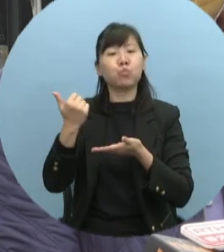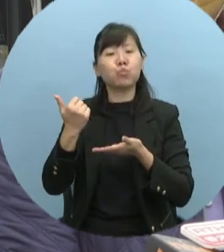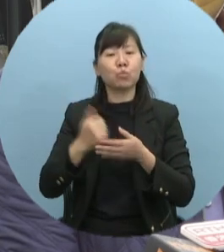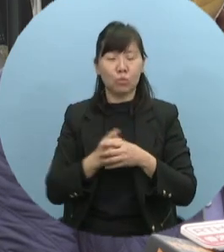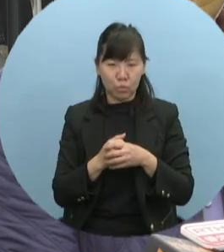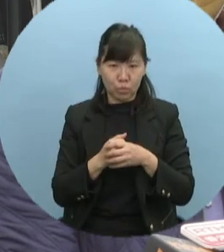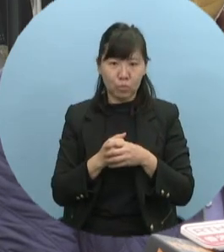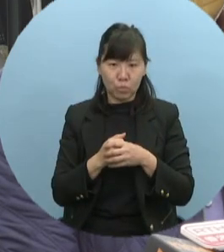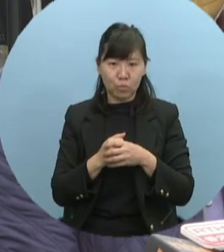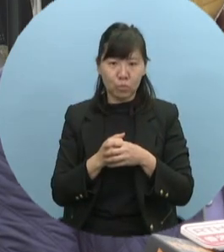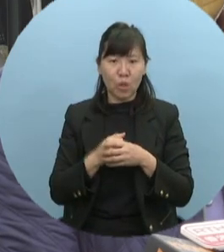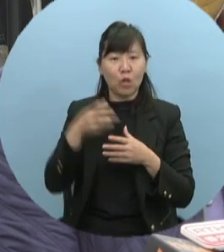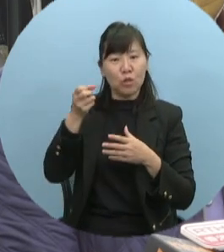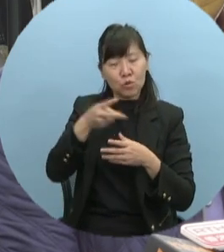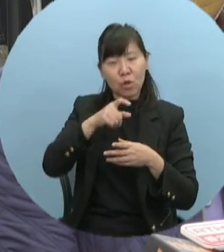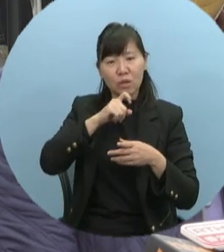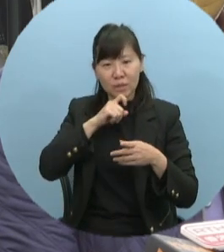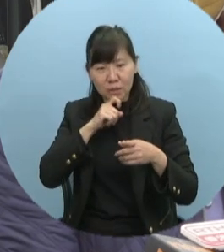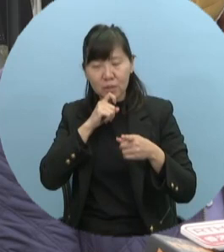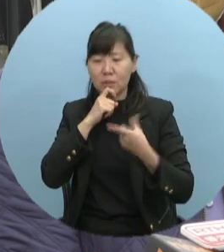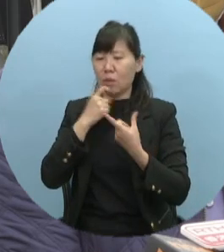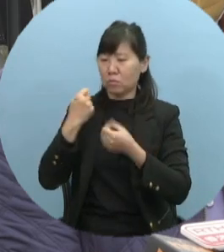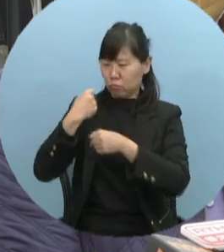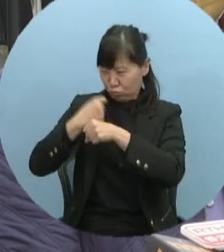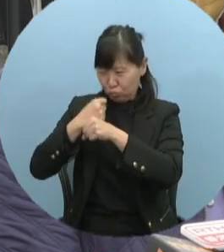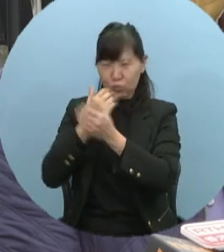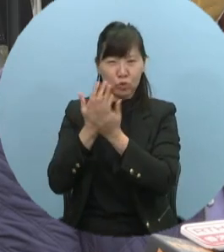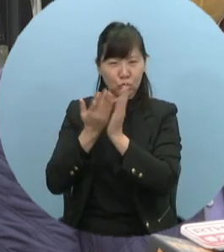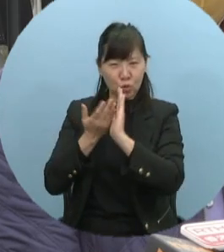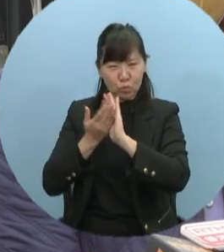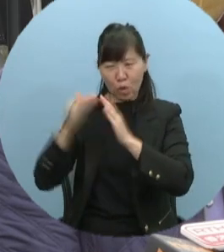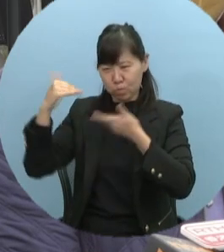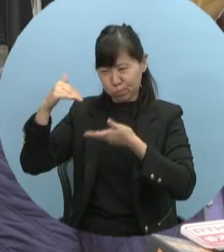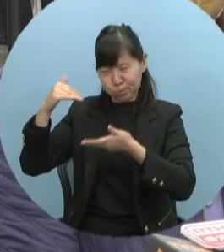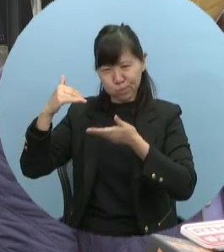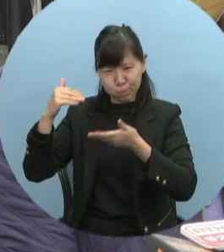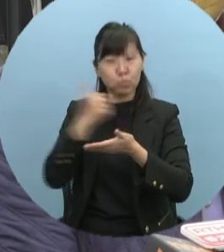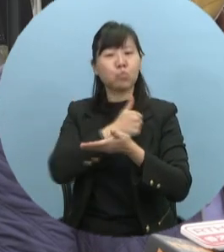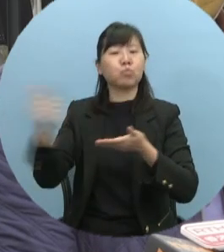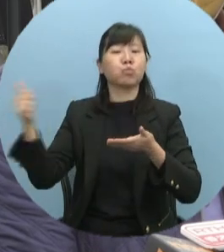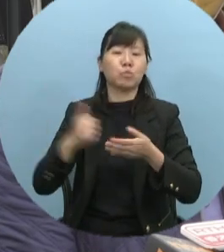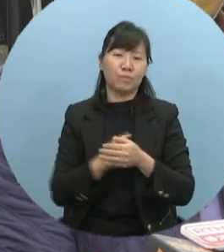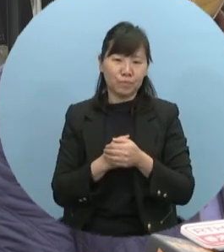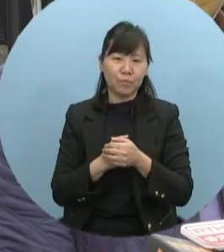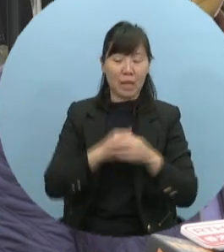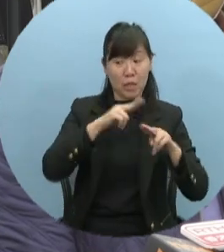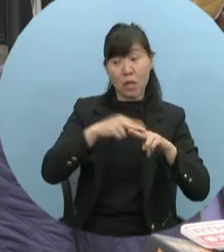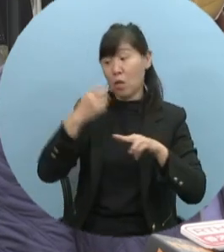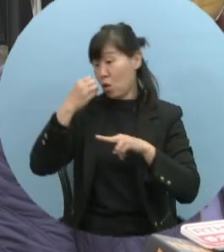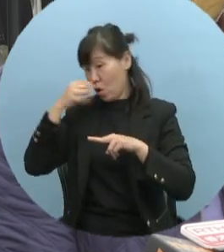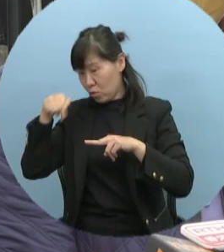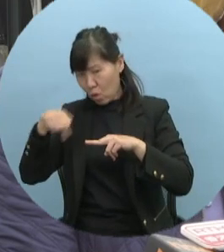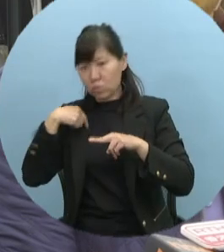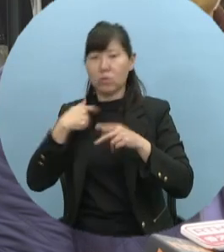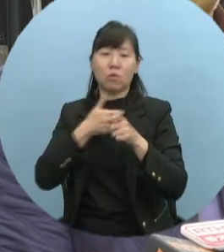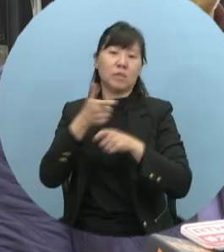保障產業鏈同埋嗰個物流鏈嗰個運作暢順啦，同埋保障兩地嘅社會經濟